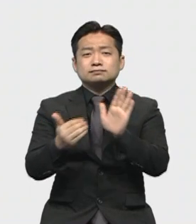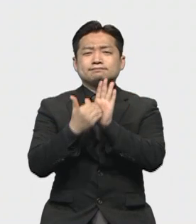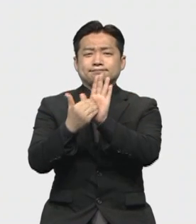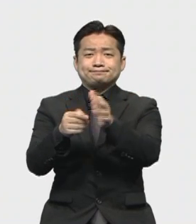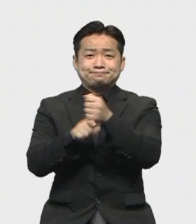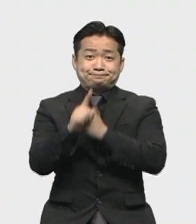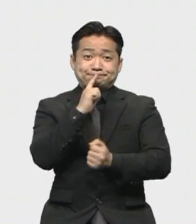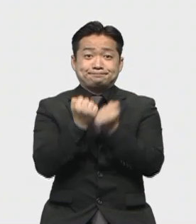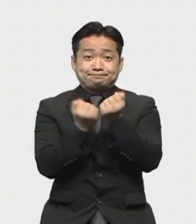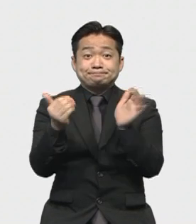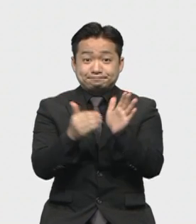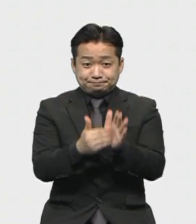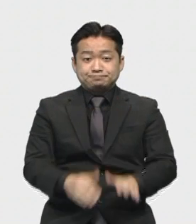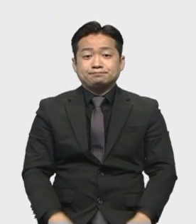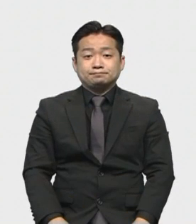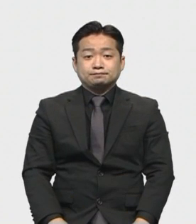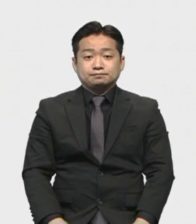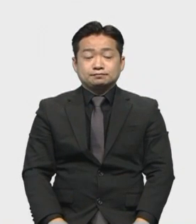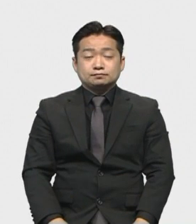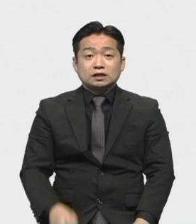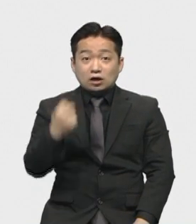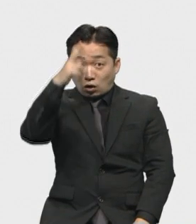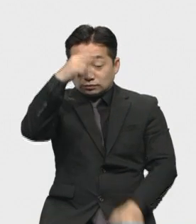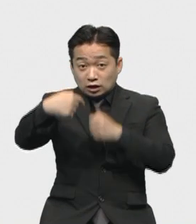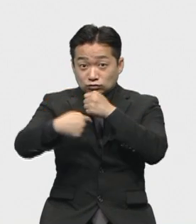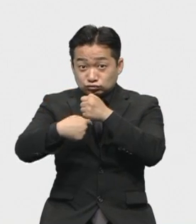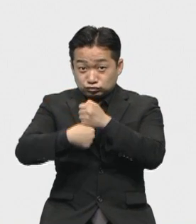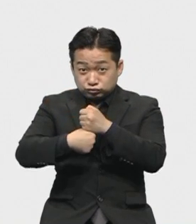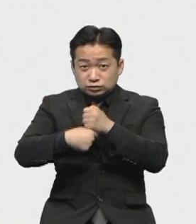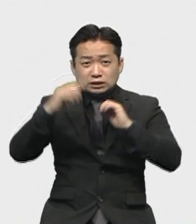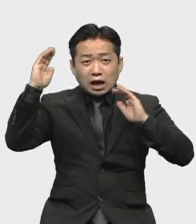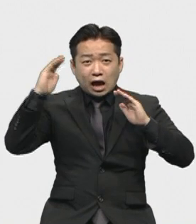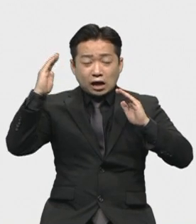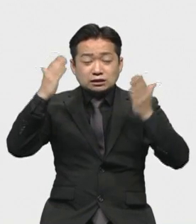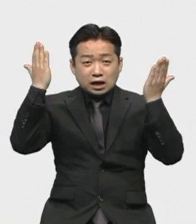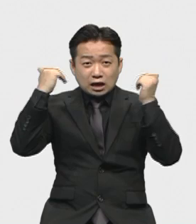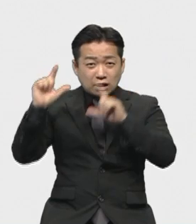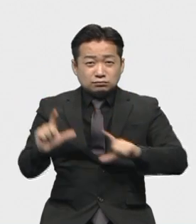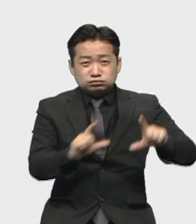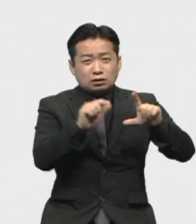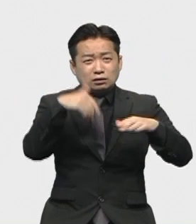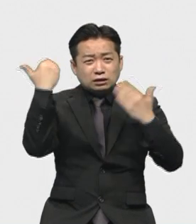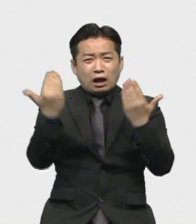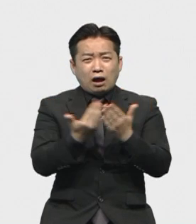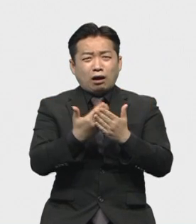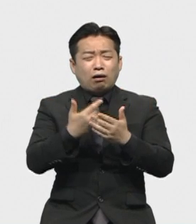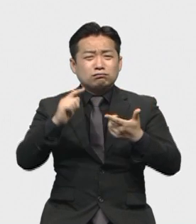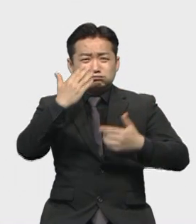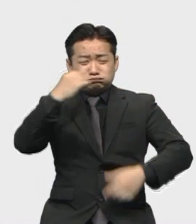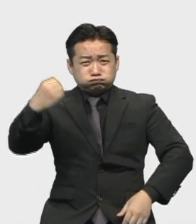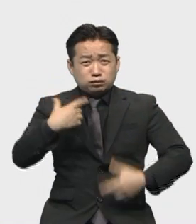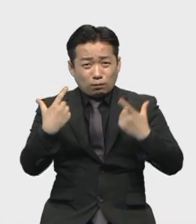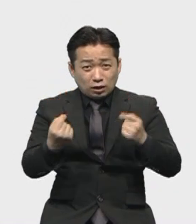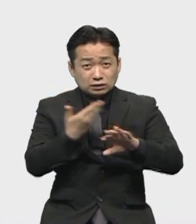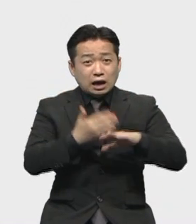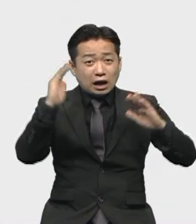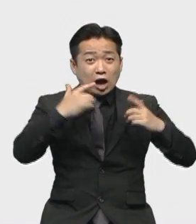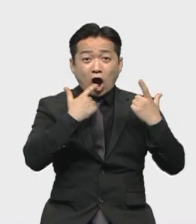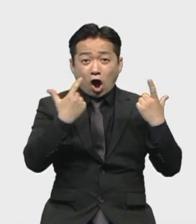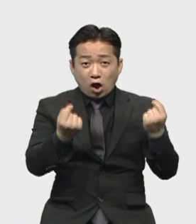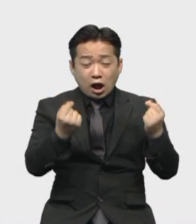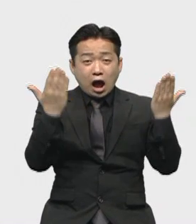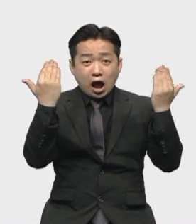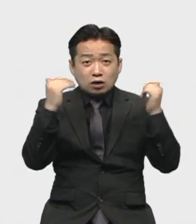이유를 댔습니다. 그러면서 검찰 수사로 학창시절 활동이 다 부정당했다며 다른 학생들처럼 학교와